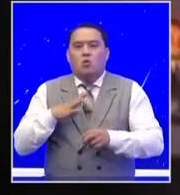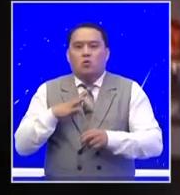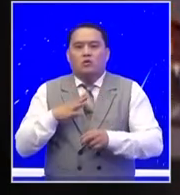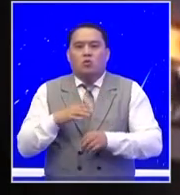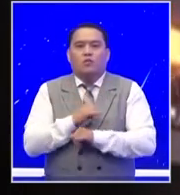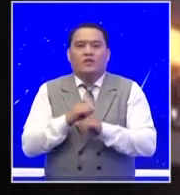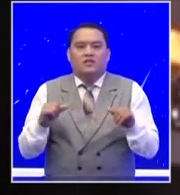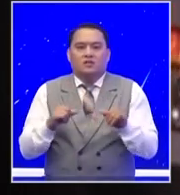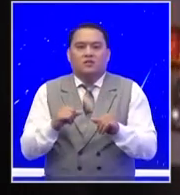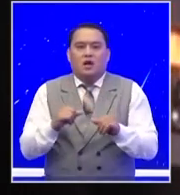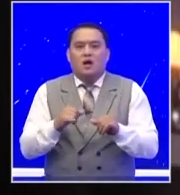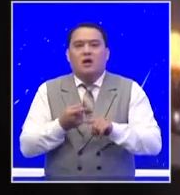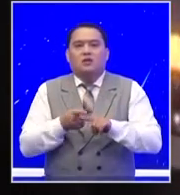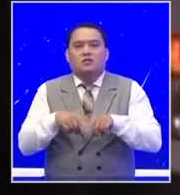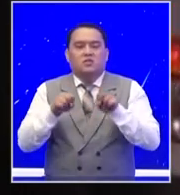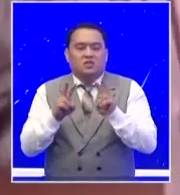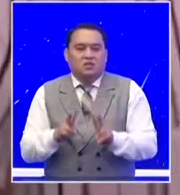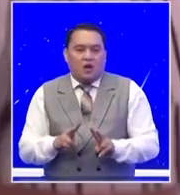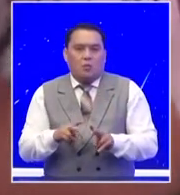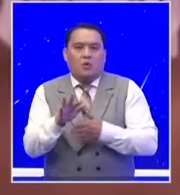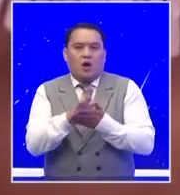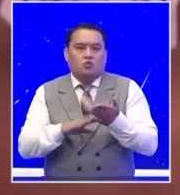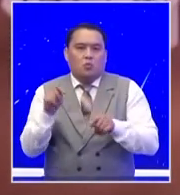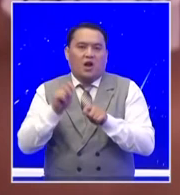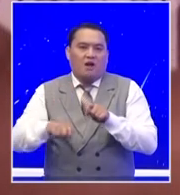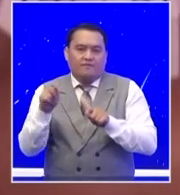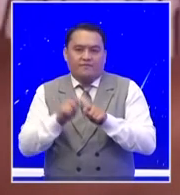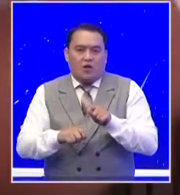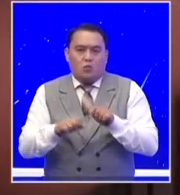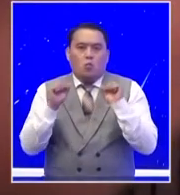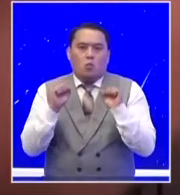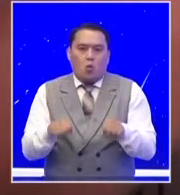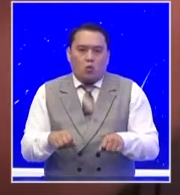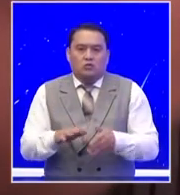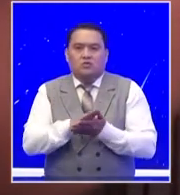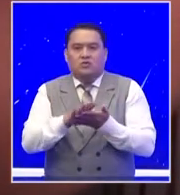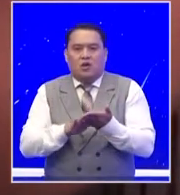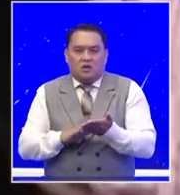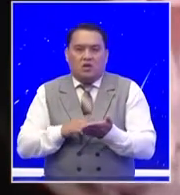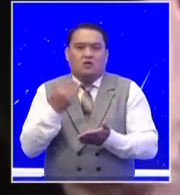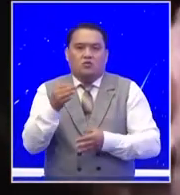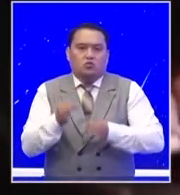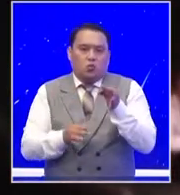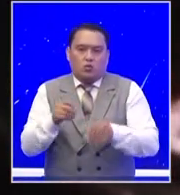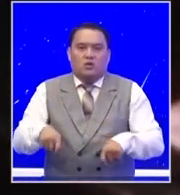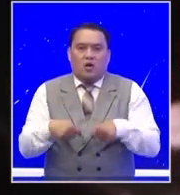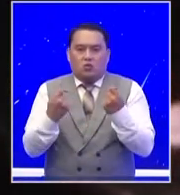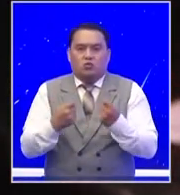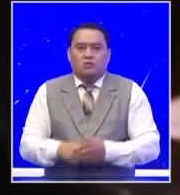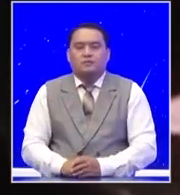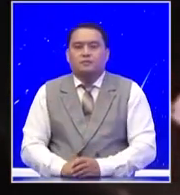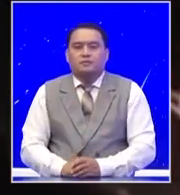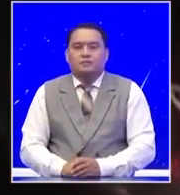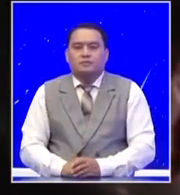углеводорода превышала ПДК. Специалисты намерены продолжить проверку, после которой можно будет подать в суд и привлечь нарушителей к порядку.